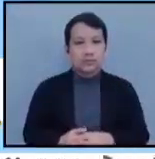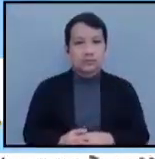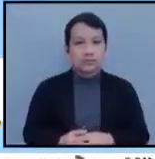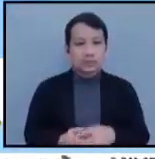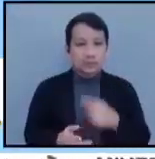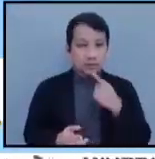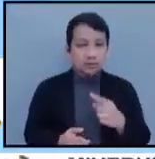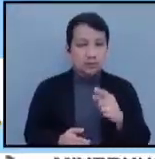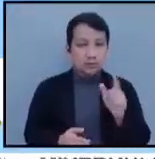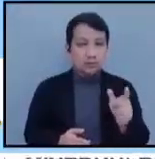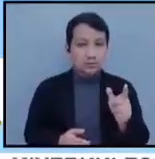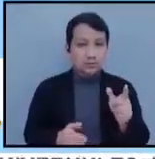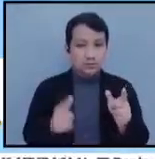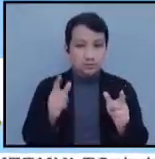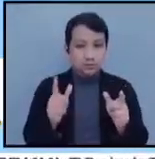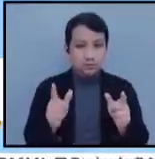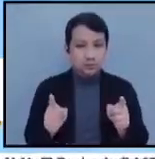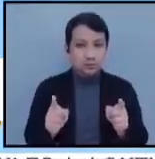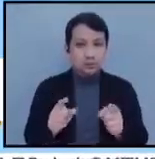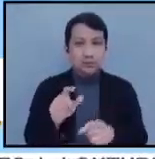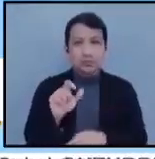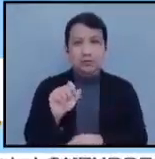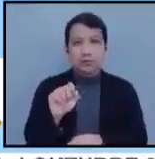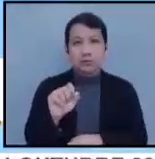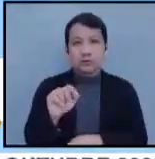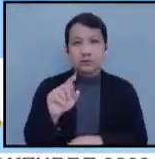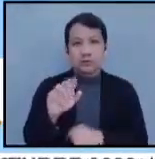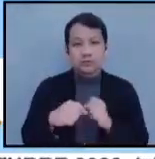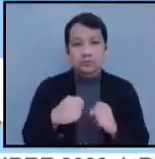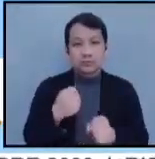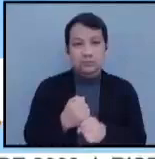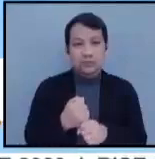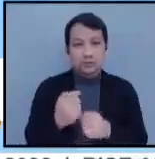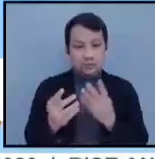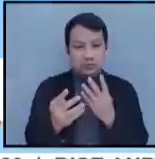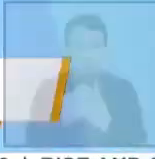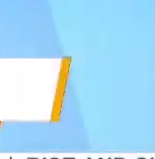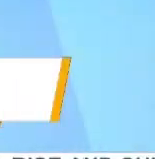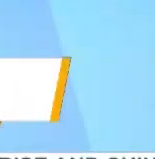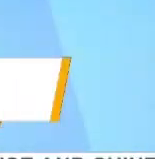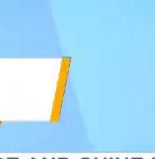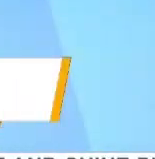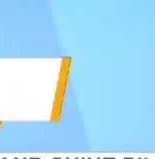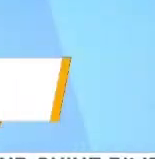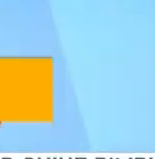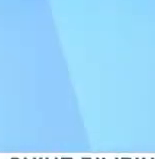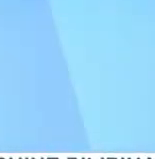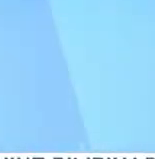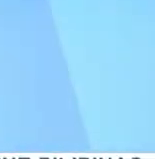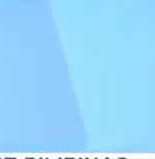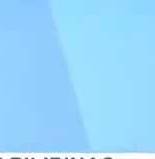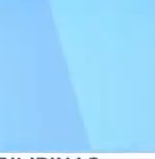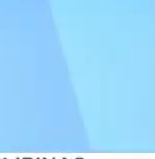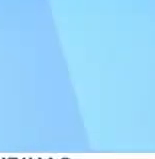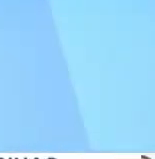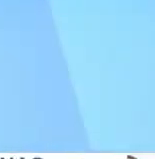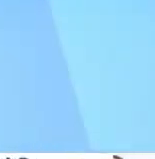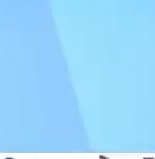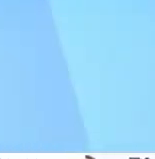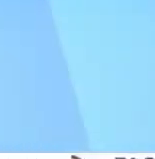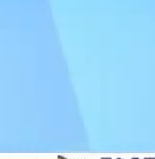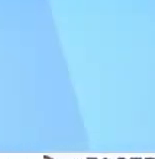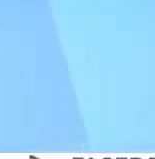2020, hanggang 12 taon, maaring makulong ang sino mang sangkot sa bomb threat at makapag-antala ng operasyon